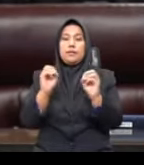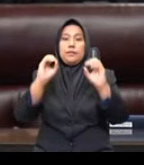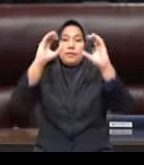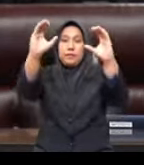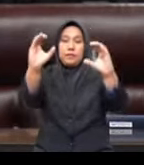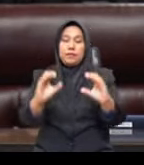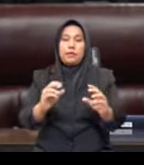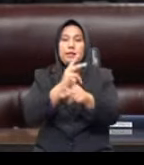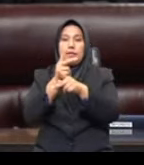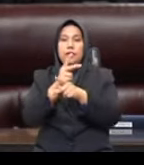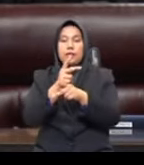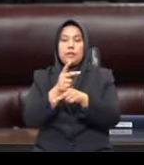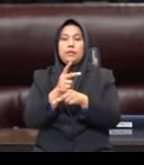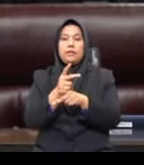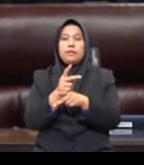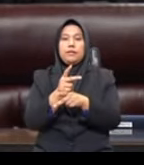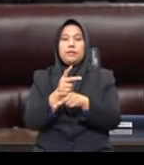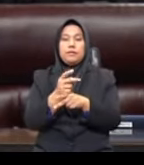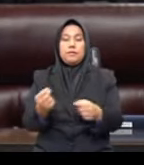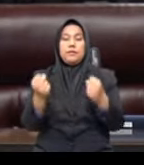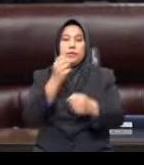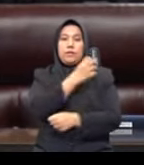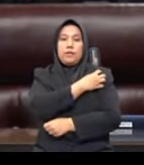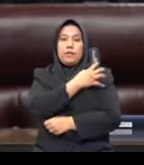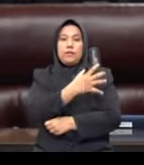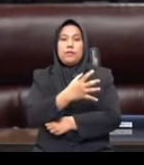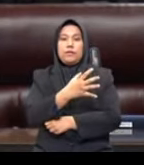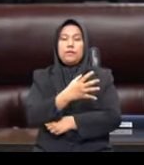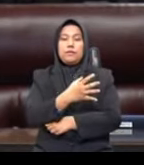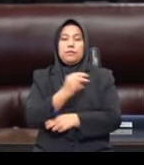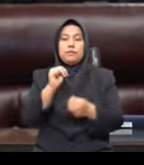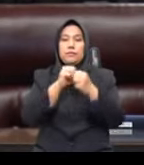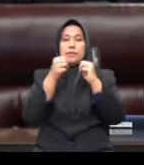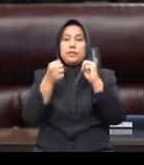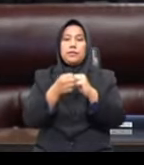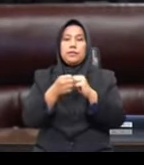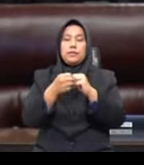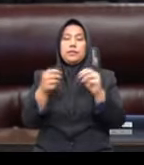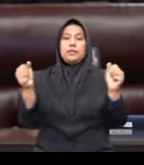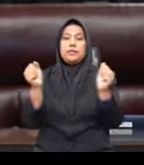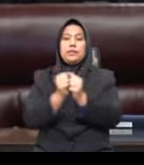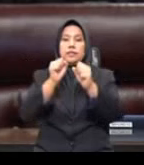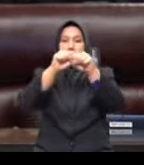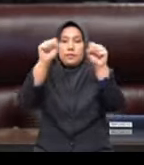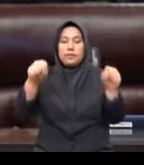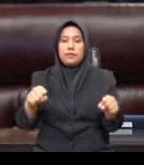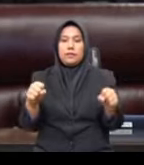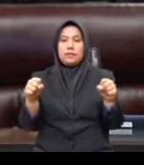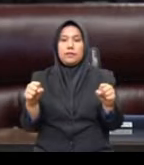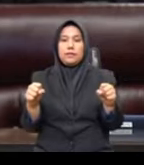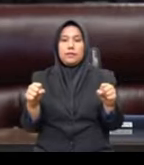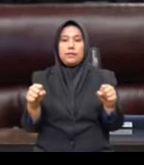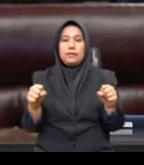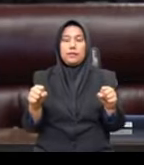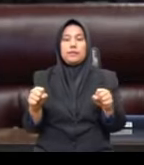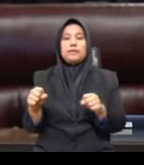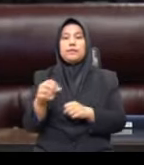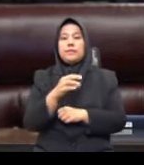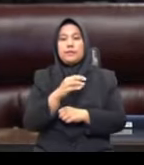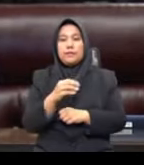kawal Selia yang lain seperti penguatkuasaan menangani isu dengan sistematik dan rangka kerja yang